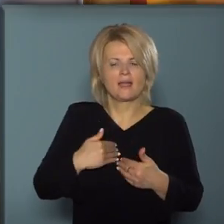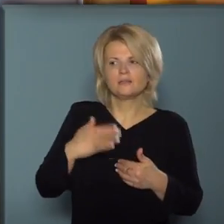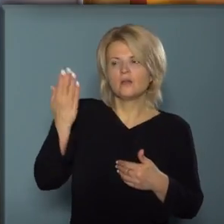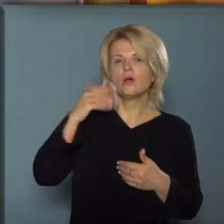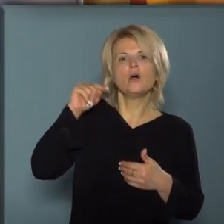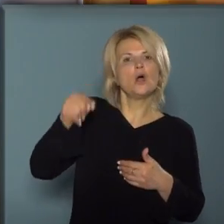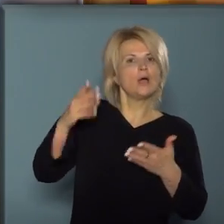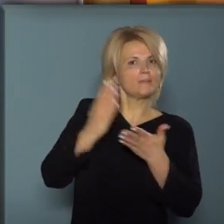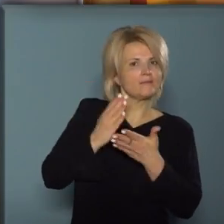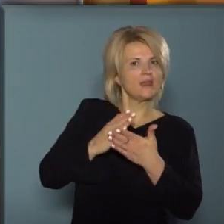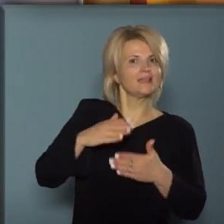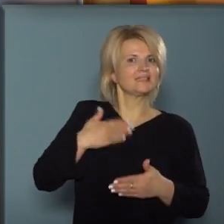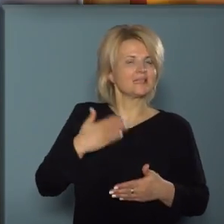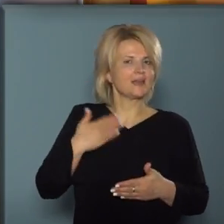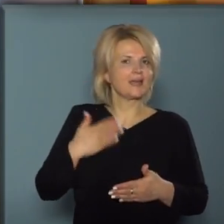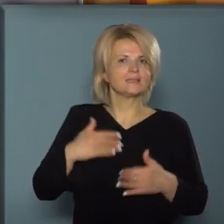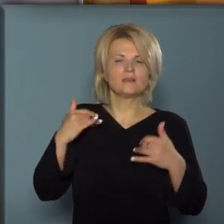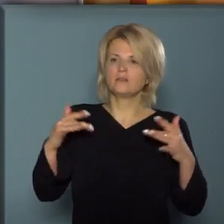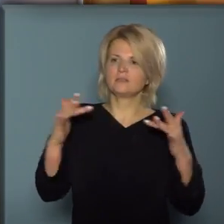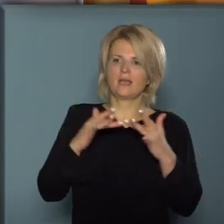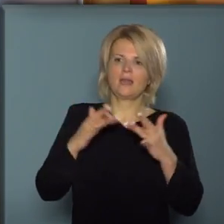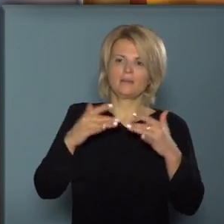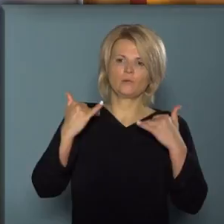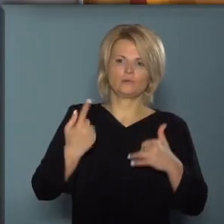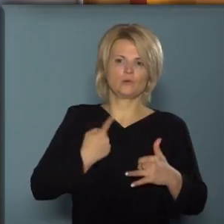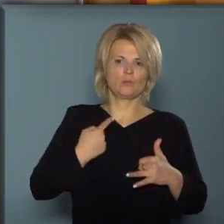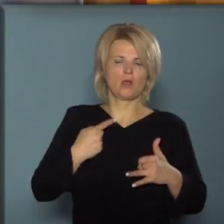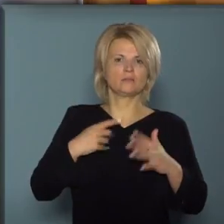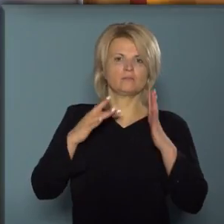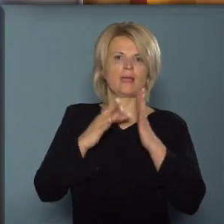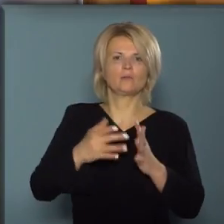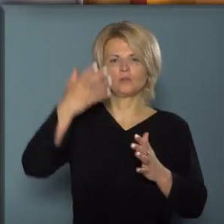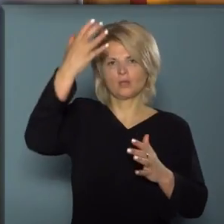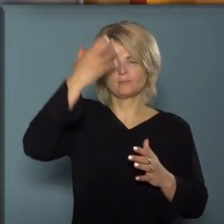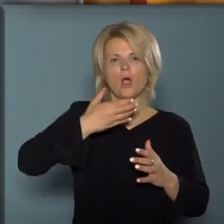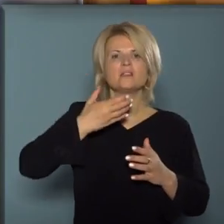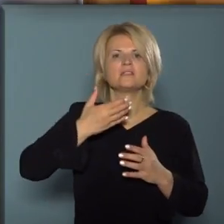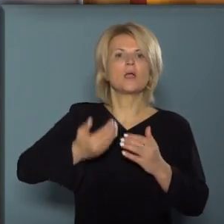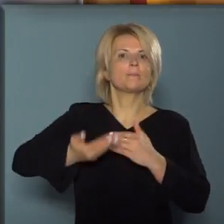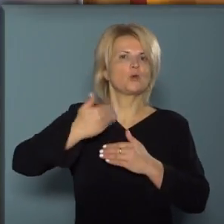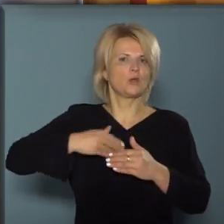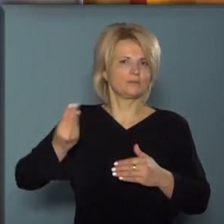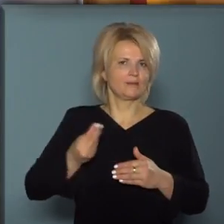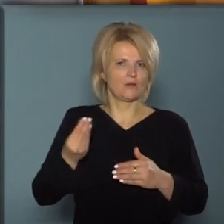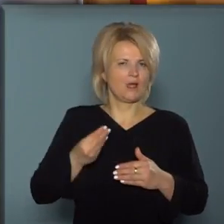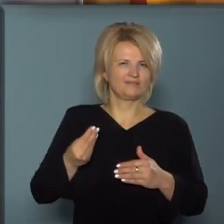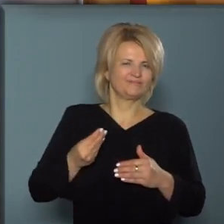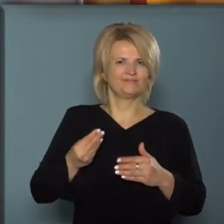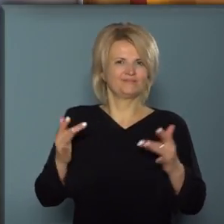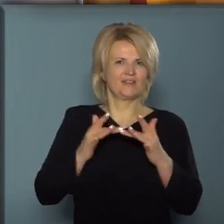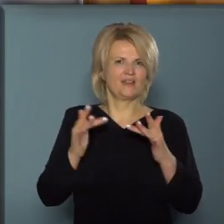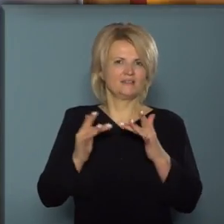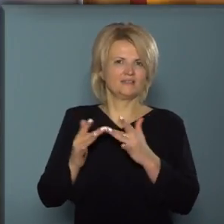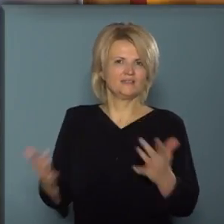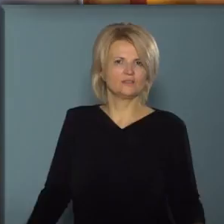megfelelni szeretnél, az kicsit ellentmond annak, hogy megmutasd önmagad, hogy mi van a maszk mögött. Ez hogy jön össze ez a kettő? Én